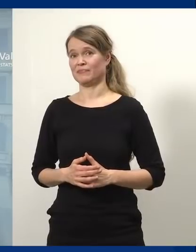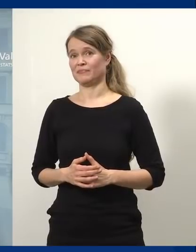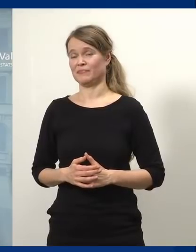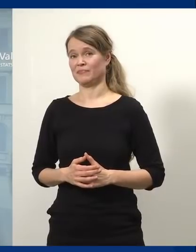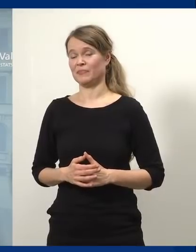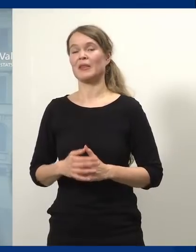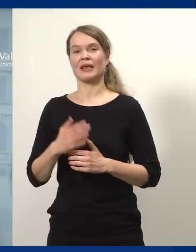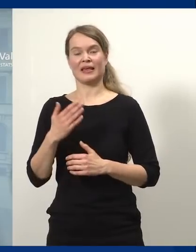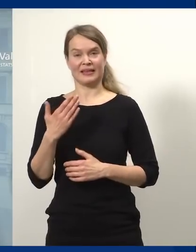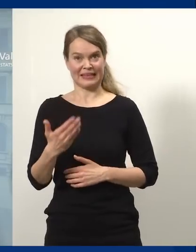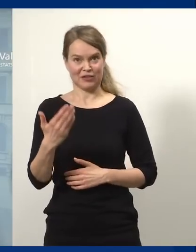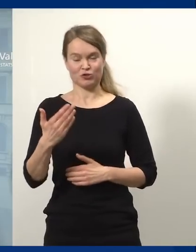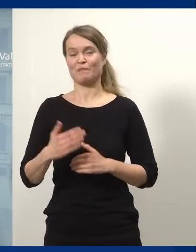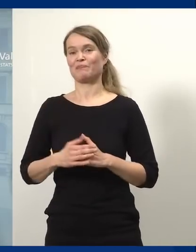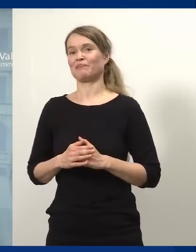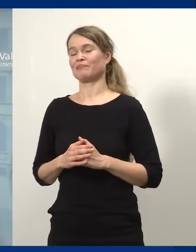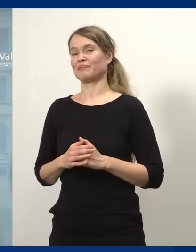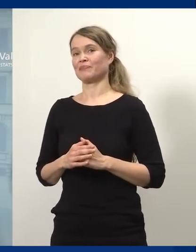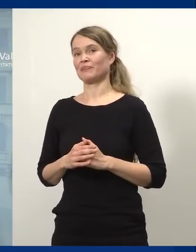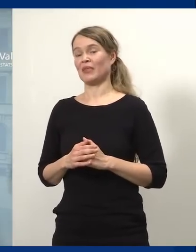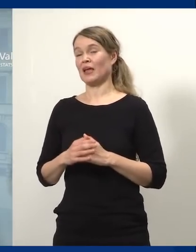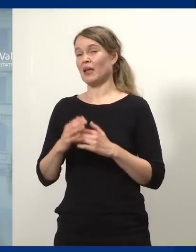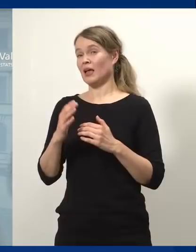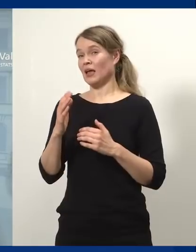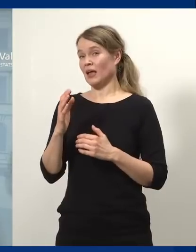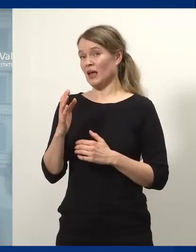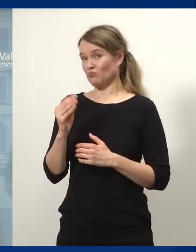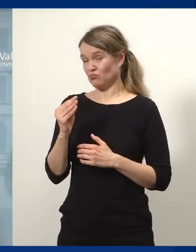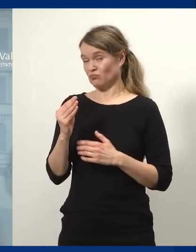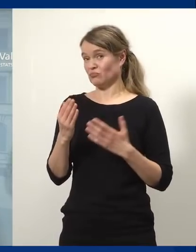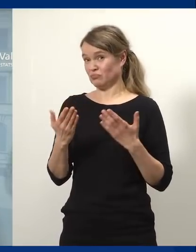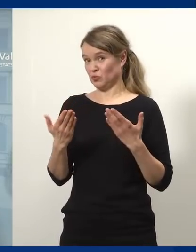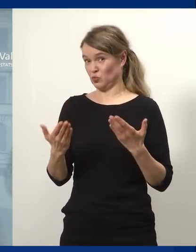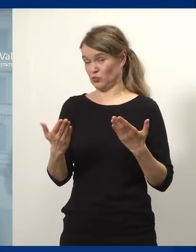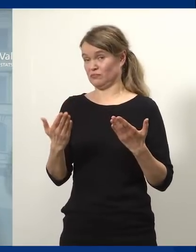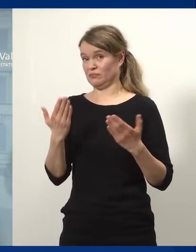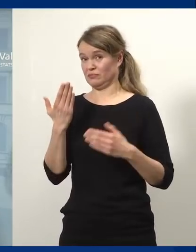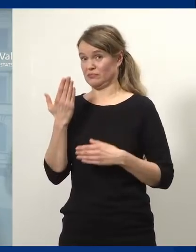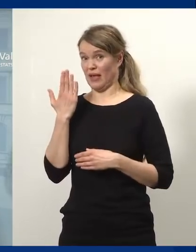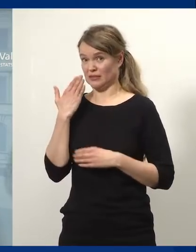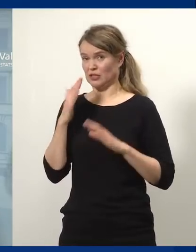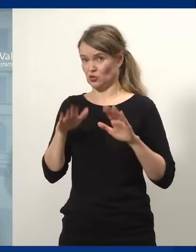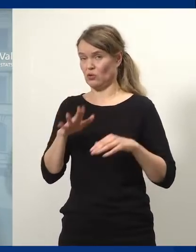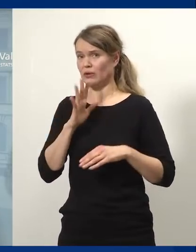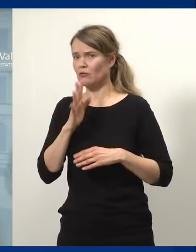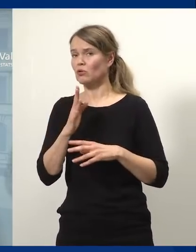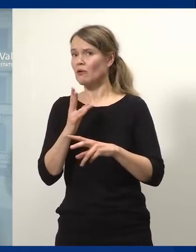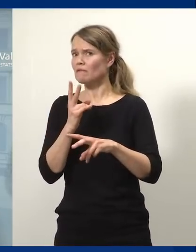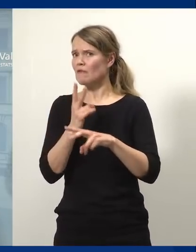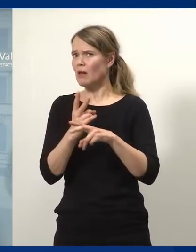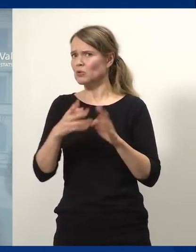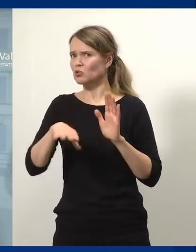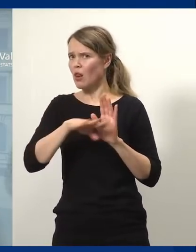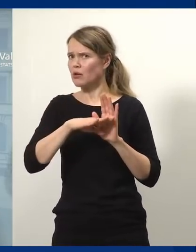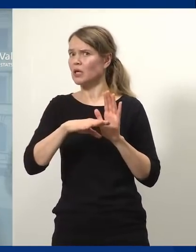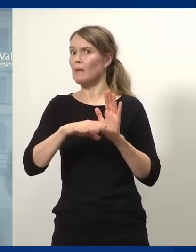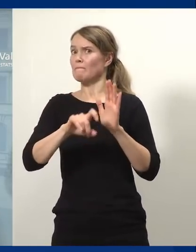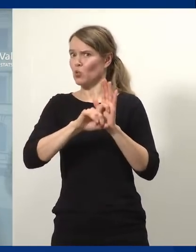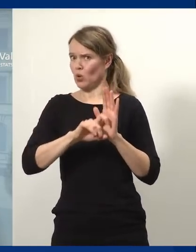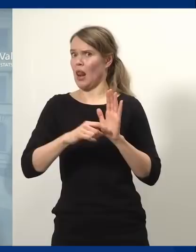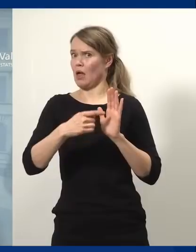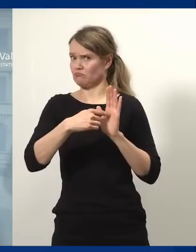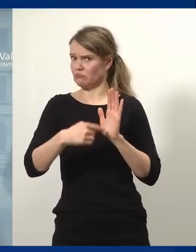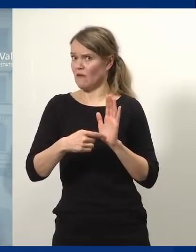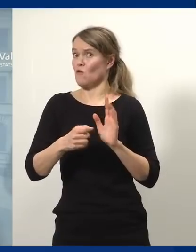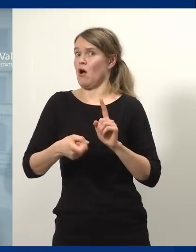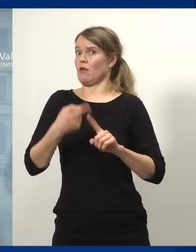Joo, kiitoksia. Tässä tulikin esiin nyt tämä, että valmiuslain pykäliä voidaan jatkossa ottaa käyttöön, jos tilanne vaatii, ja